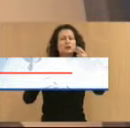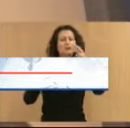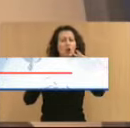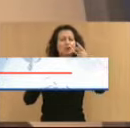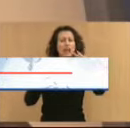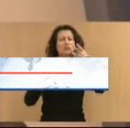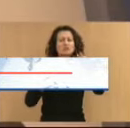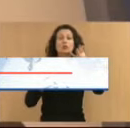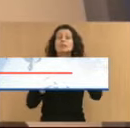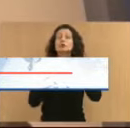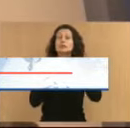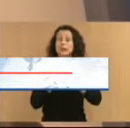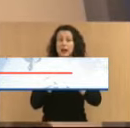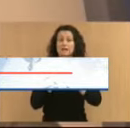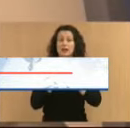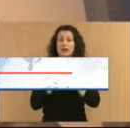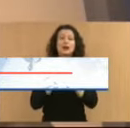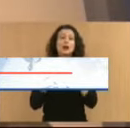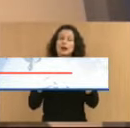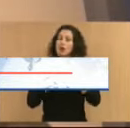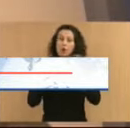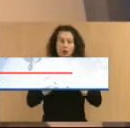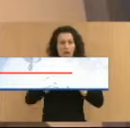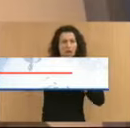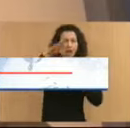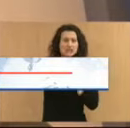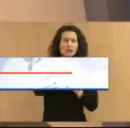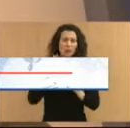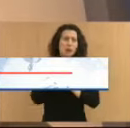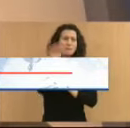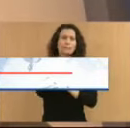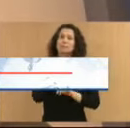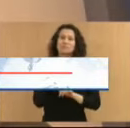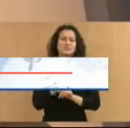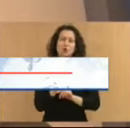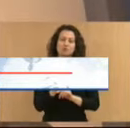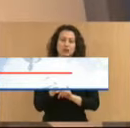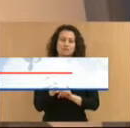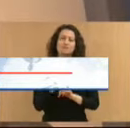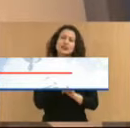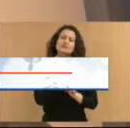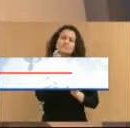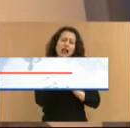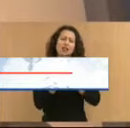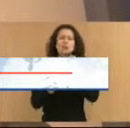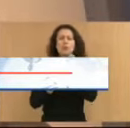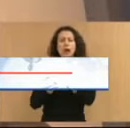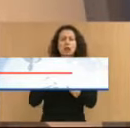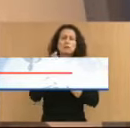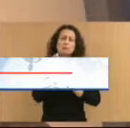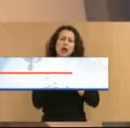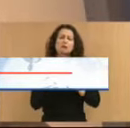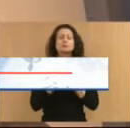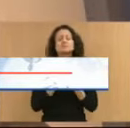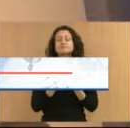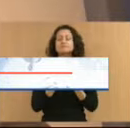стъпки не биха могли да бъдат предприети. Ще се премине към политиката на по-малките стъпки. Вероятно,